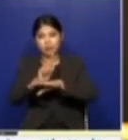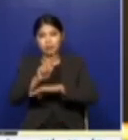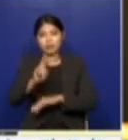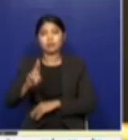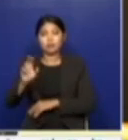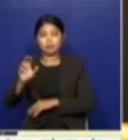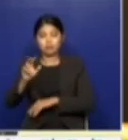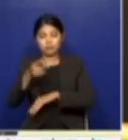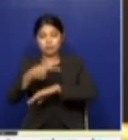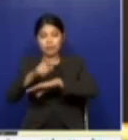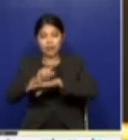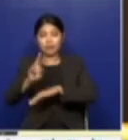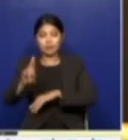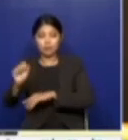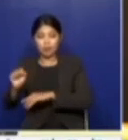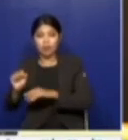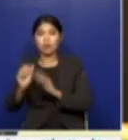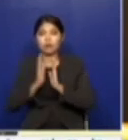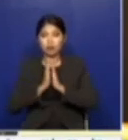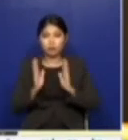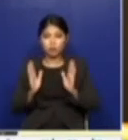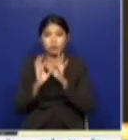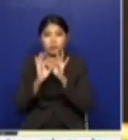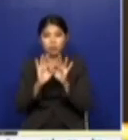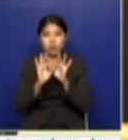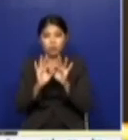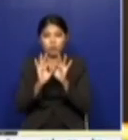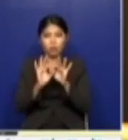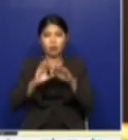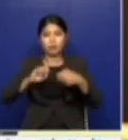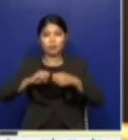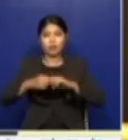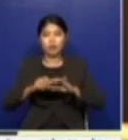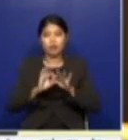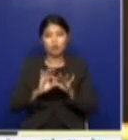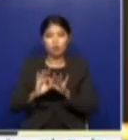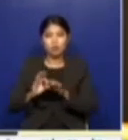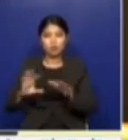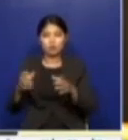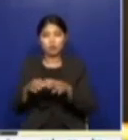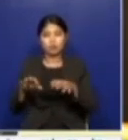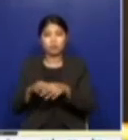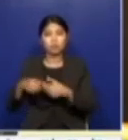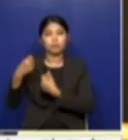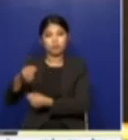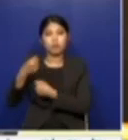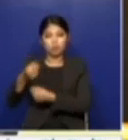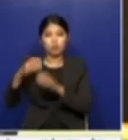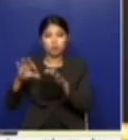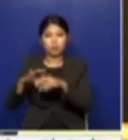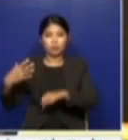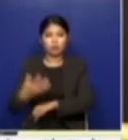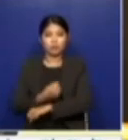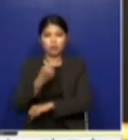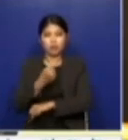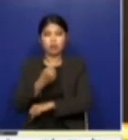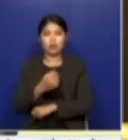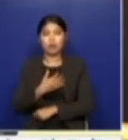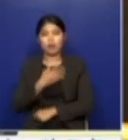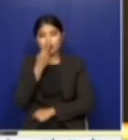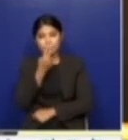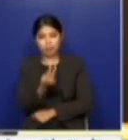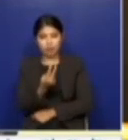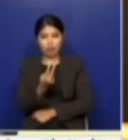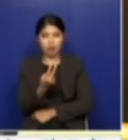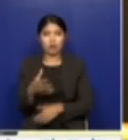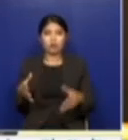าที่กรุณาเป็นห่วงสถานการณ์การชุมนุมเรียกร้องทางการเมืองและเห็นว่า